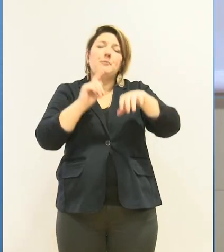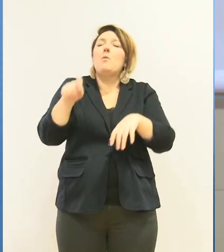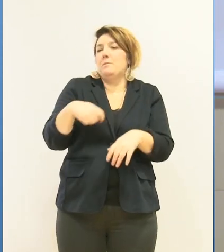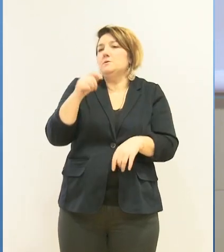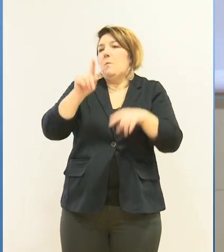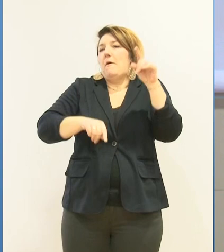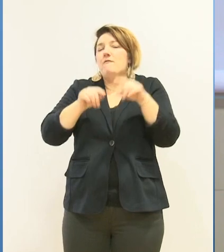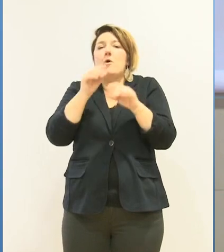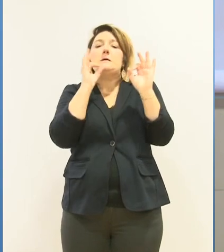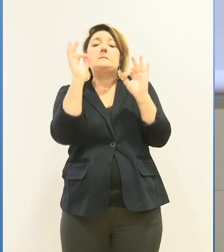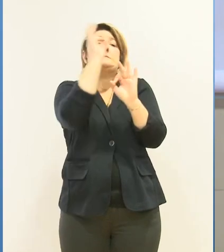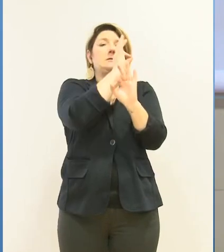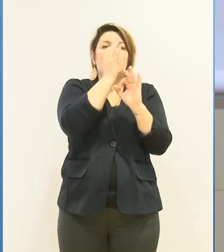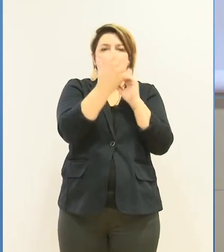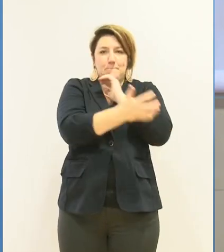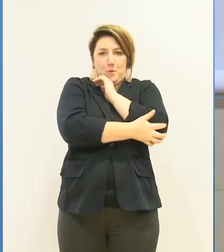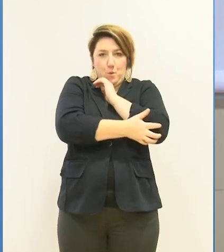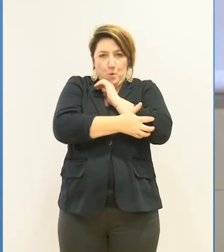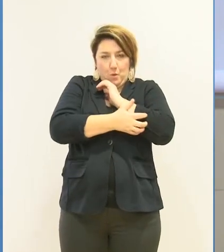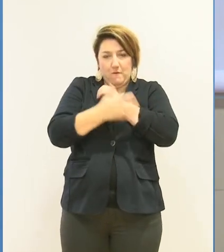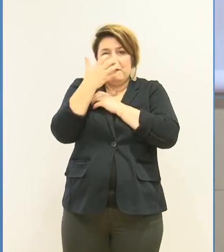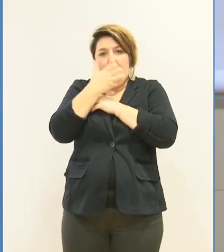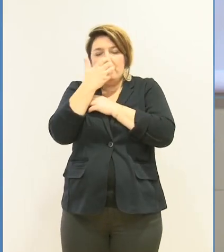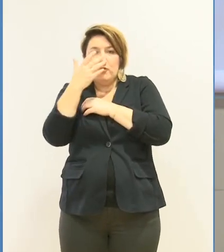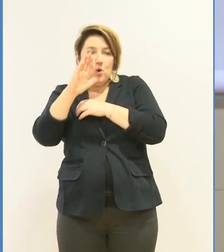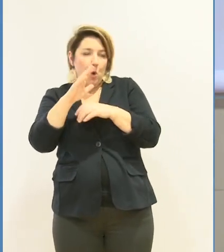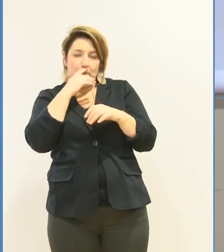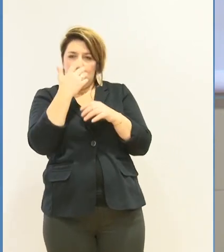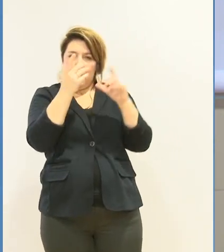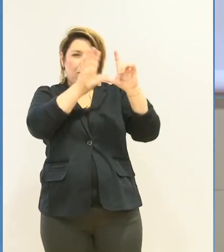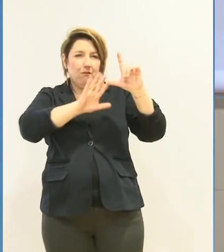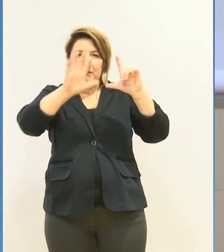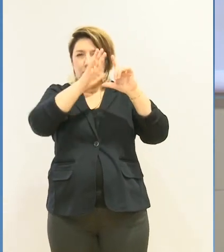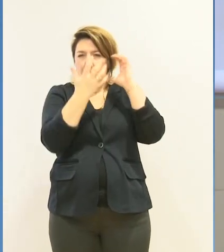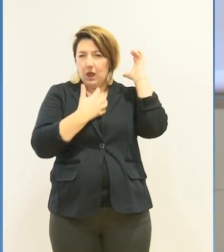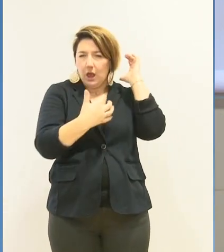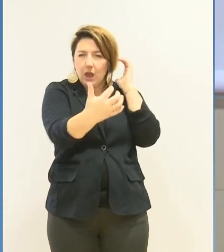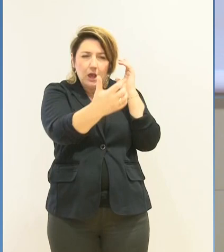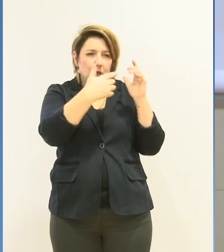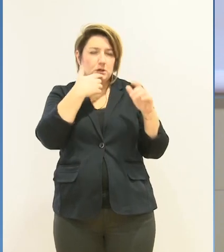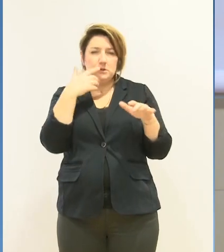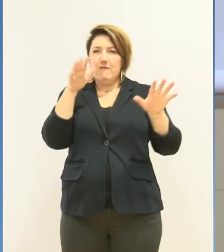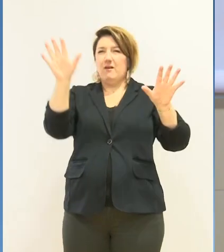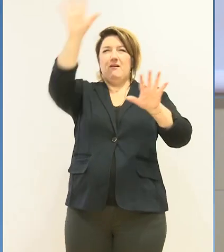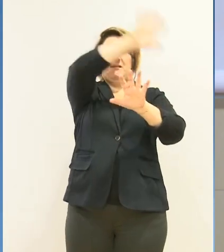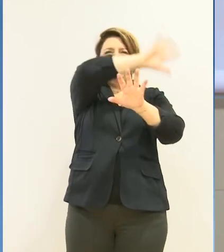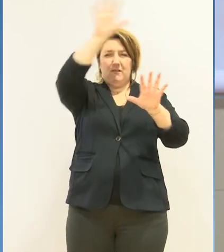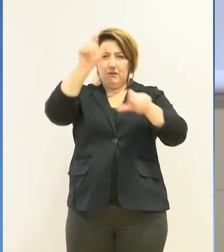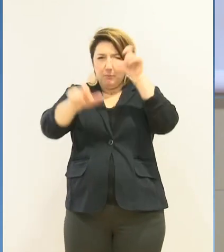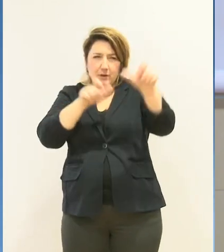si elle est vue comme cet archipel de richesse ultra connecté au milieu d'un océan de précarité et de fragilité